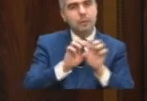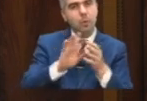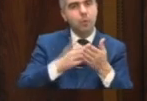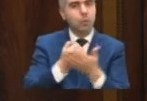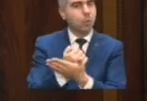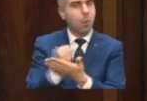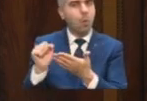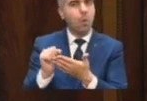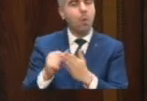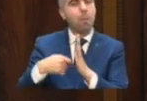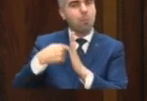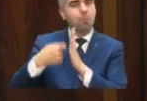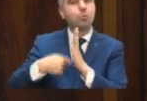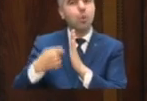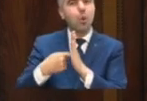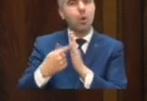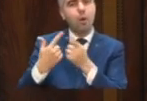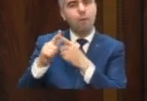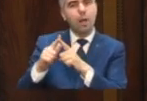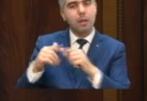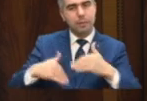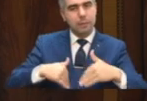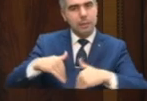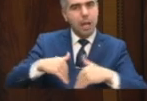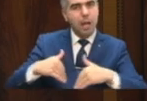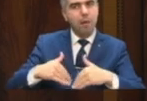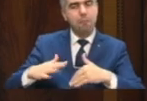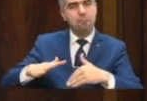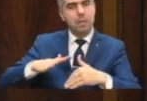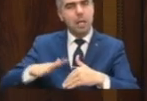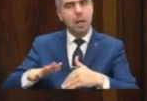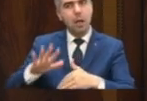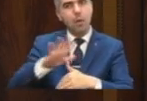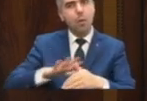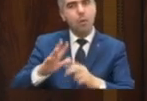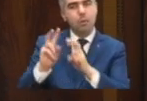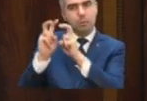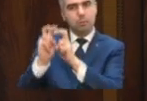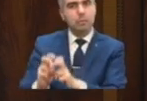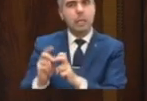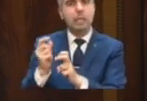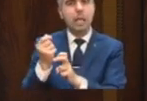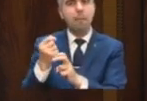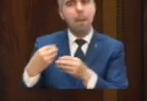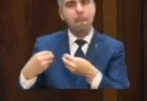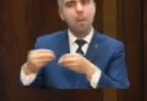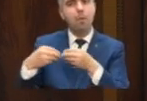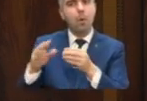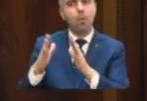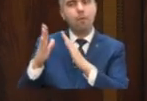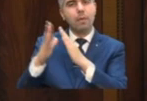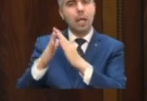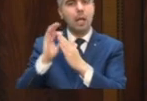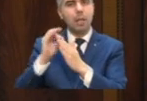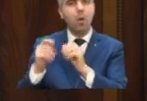المشاريع المرتبطة بالتأهيل الحضري والسكن الاجتماعي ومنخفض التكلفة بالعالم القروي. وبالنظر